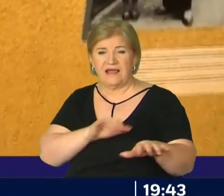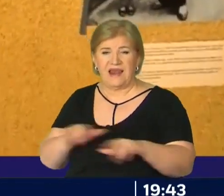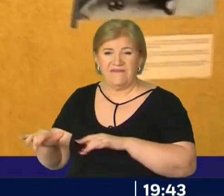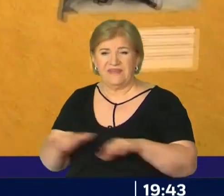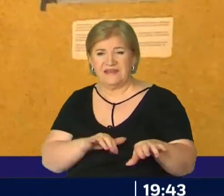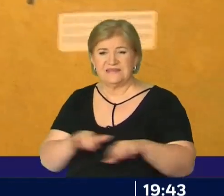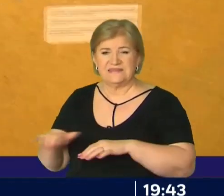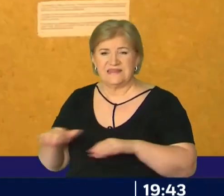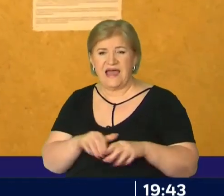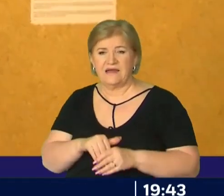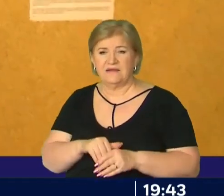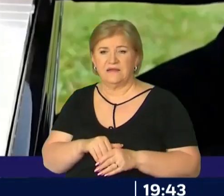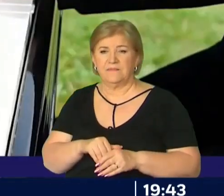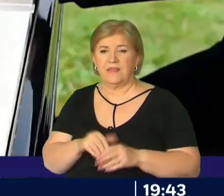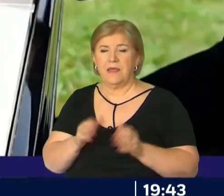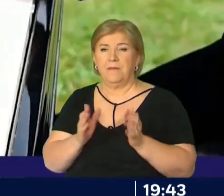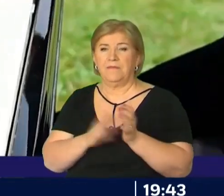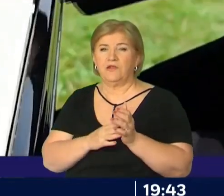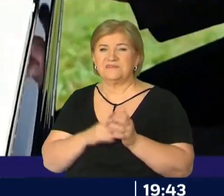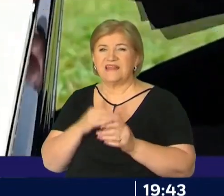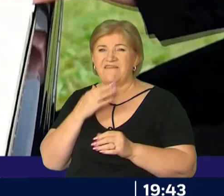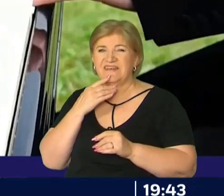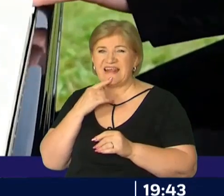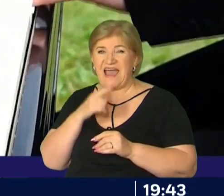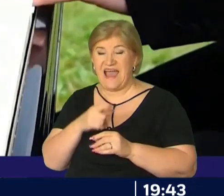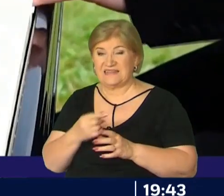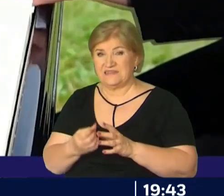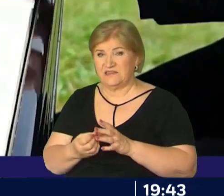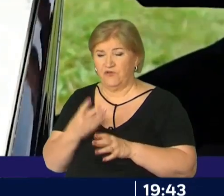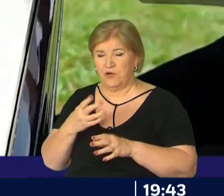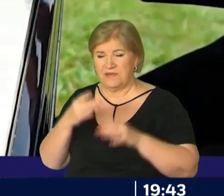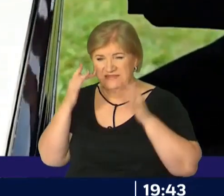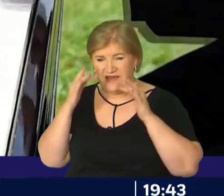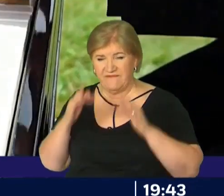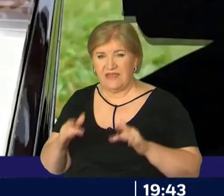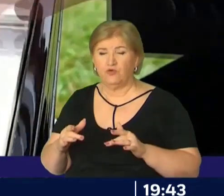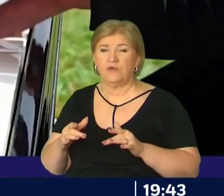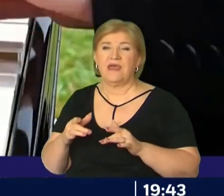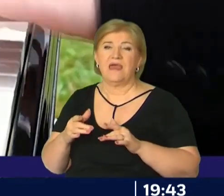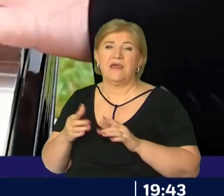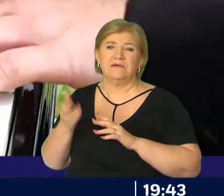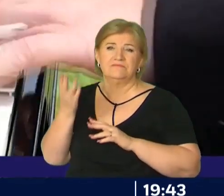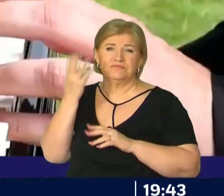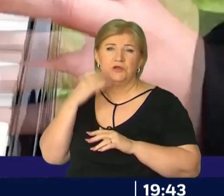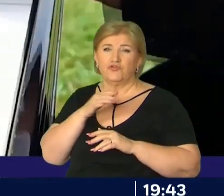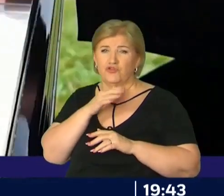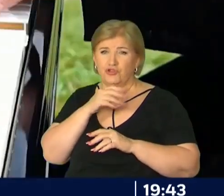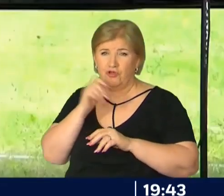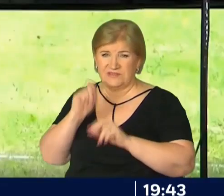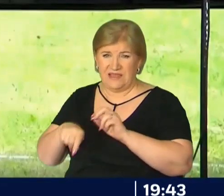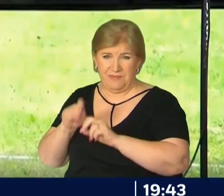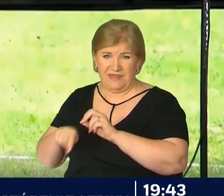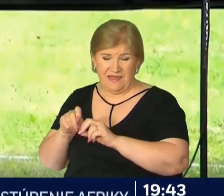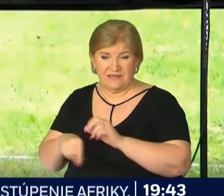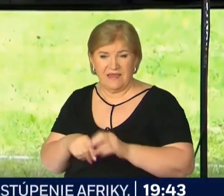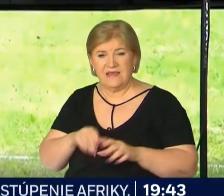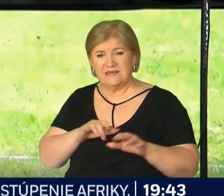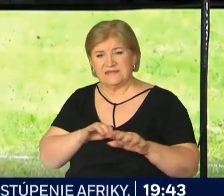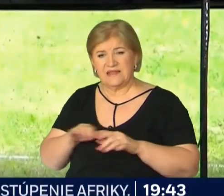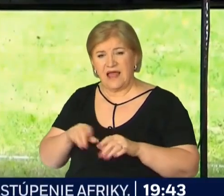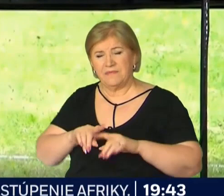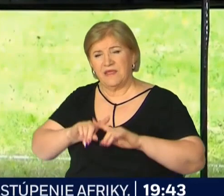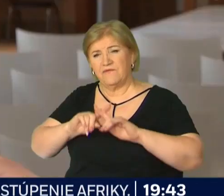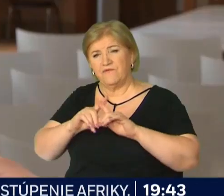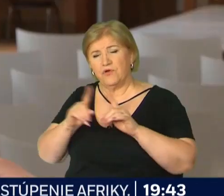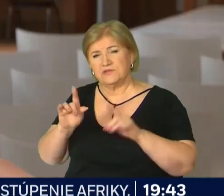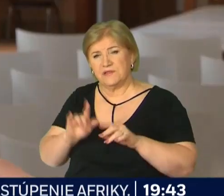skladateľ a dokumentarista Miroslav Rác, ktorý sa v tvorbe venuje téme holokaustu. Svoje skladby odohral aj na mnohých pietných miestach v